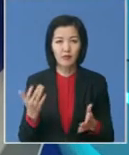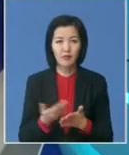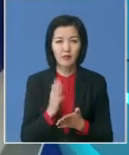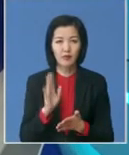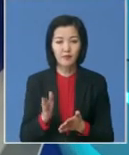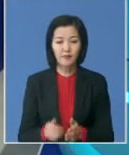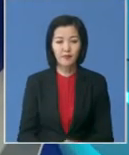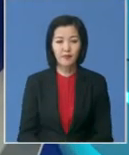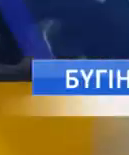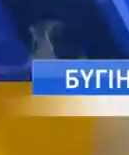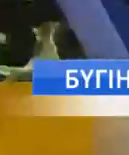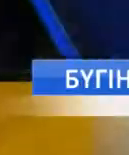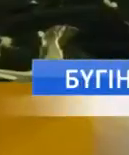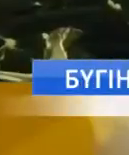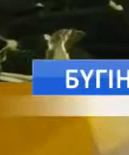аңдатпа.